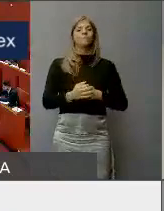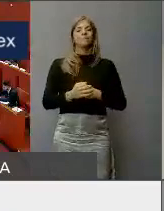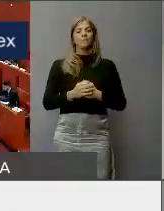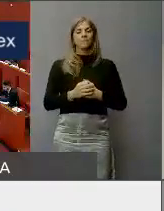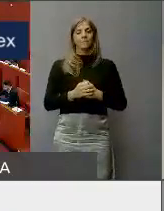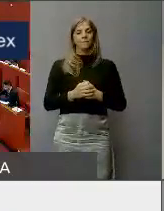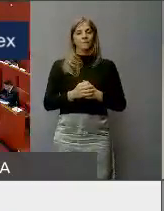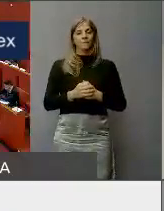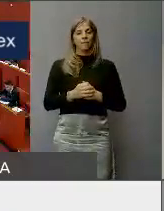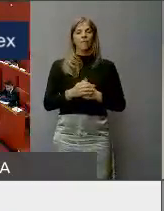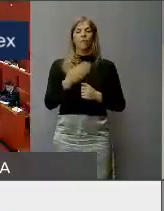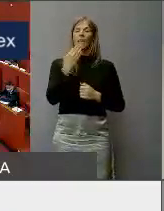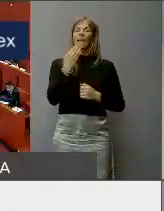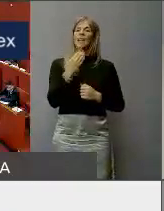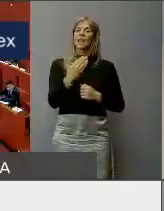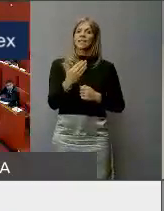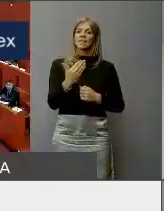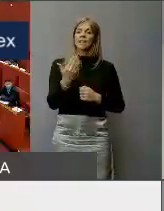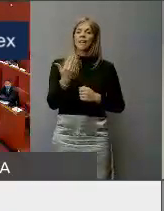grazie presidente